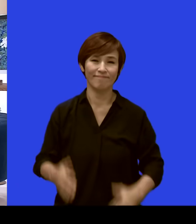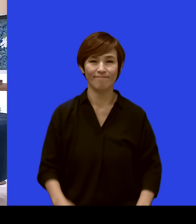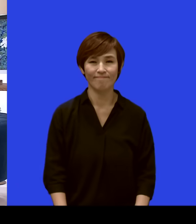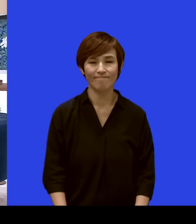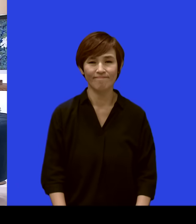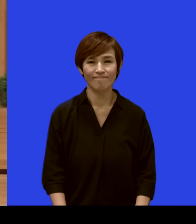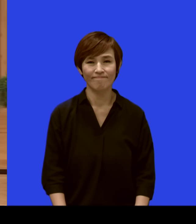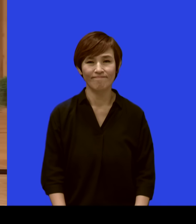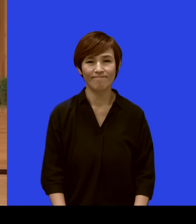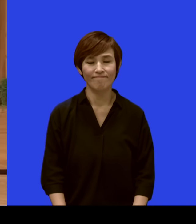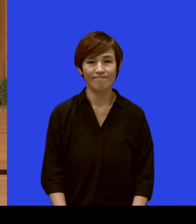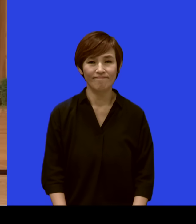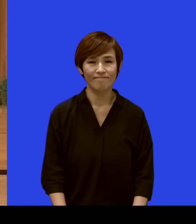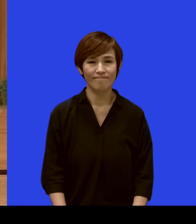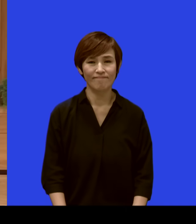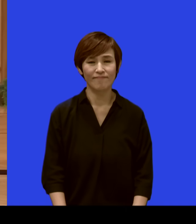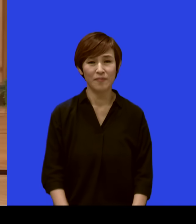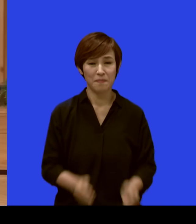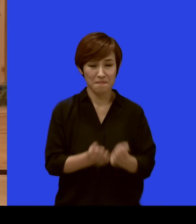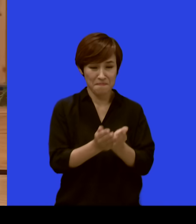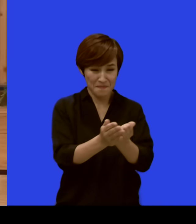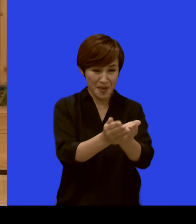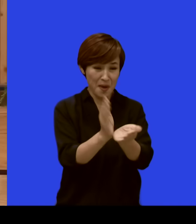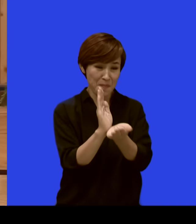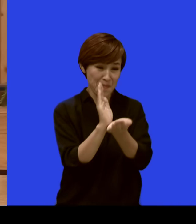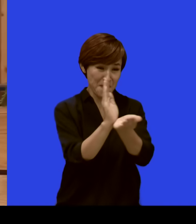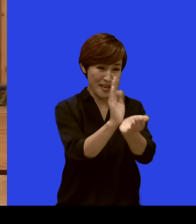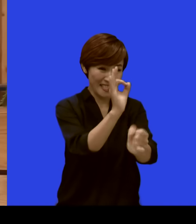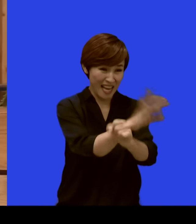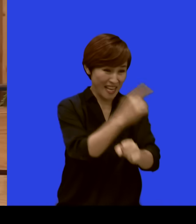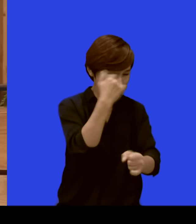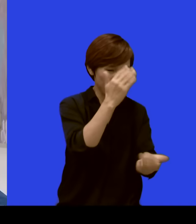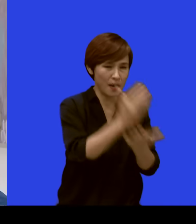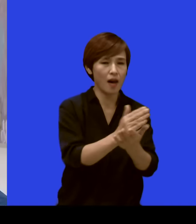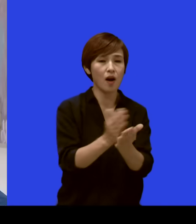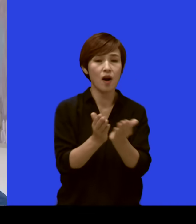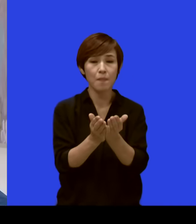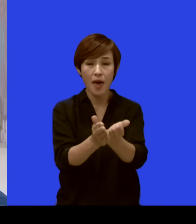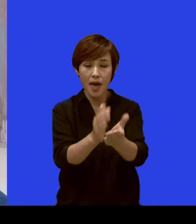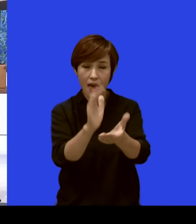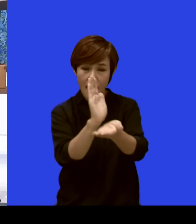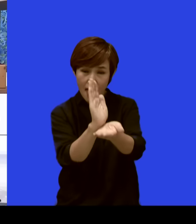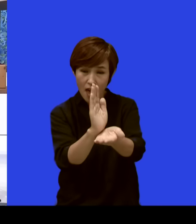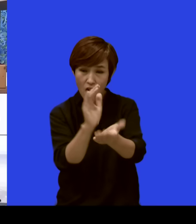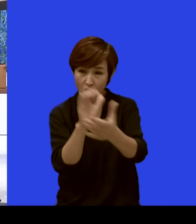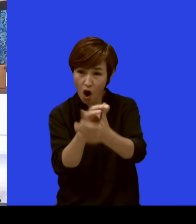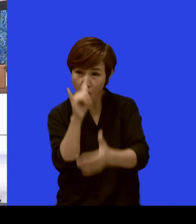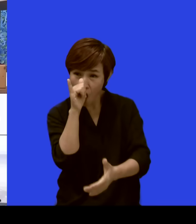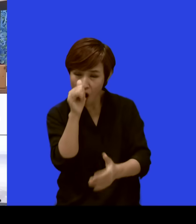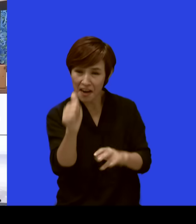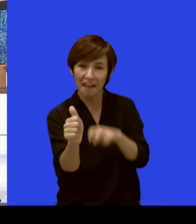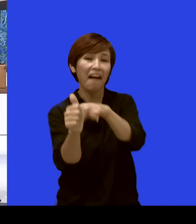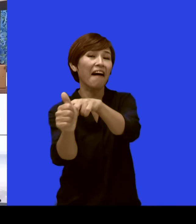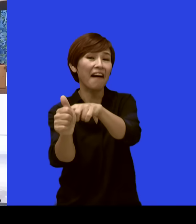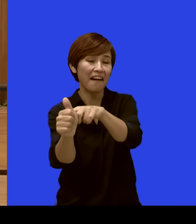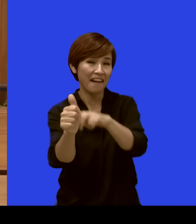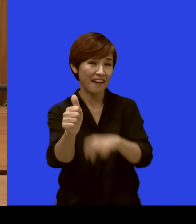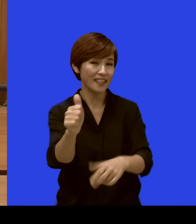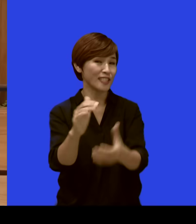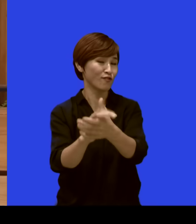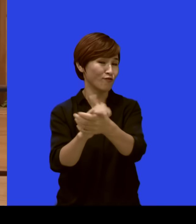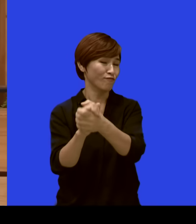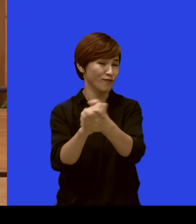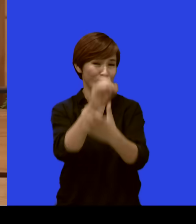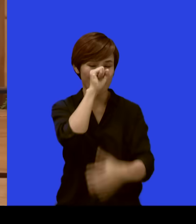제가 늘 하는 게 이게 그거거든요. 요트를 사려고 하지 말고 요트를 가진 애를 친구로 둬라. 제가 항상 제가 나도 그런데. 그거